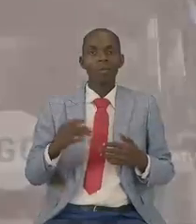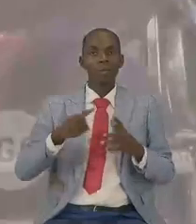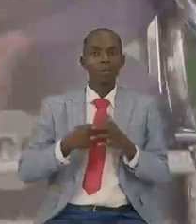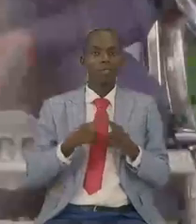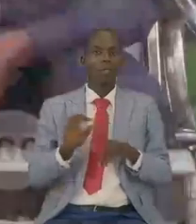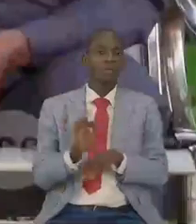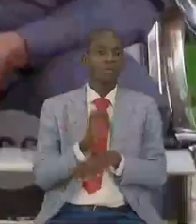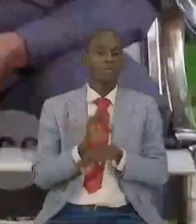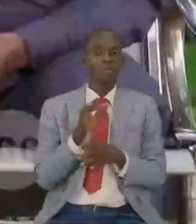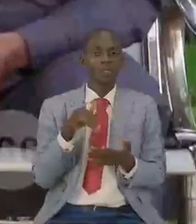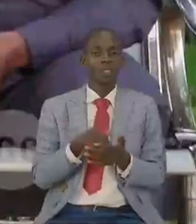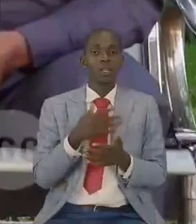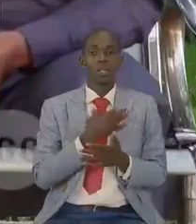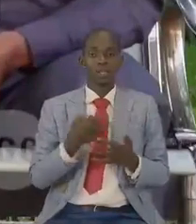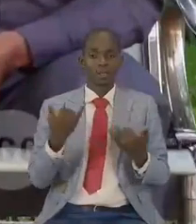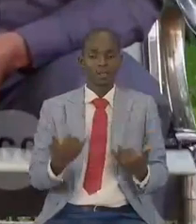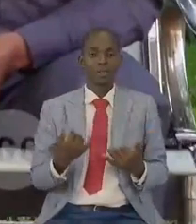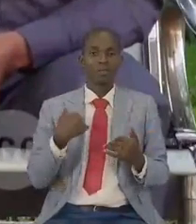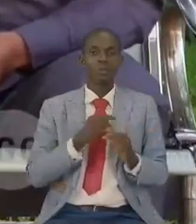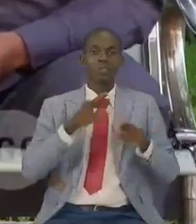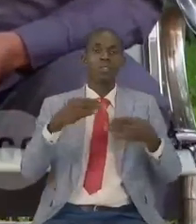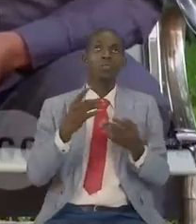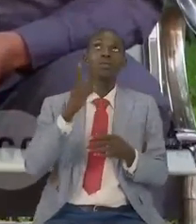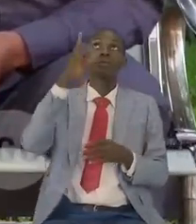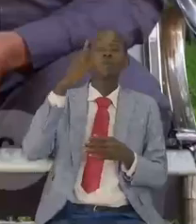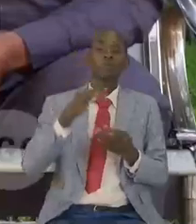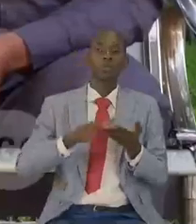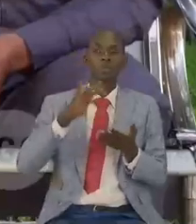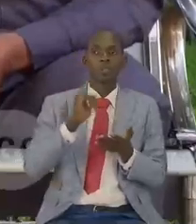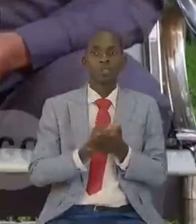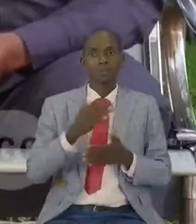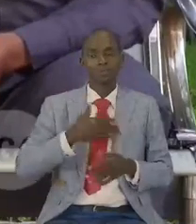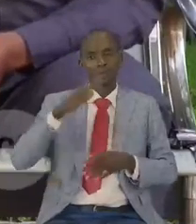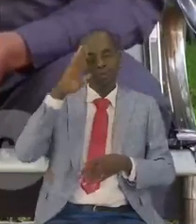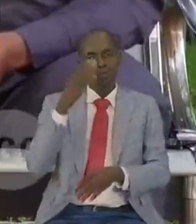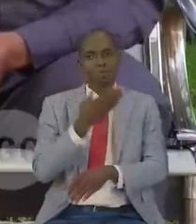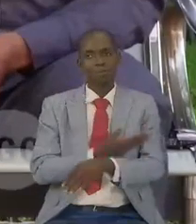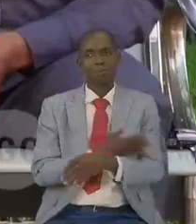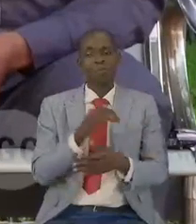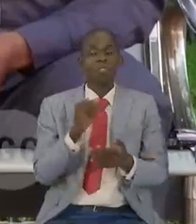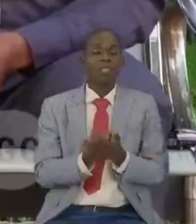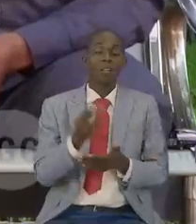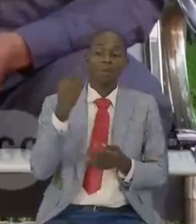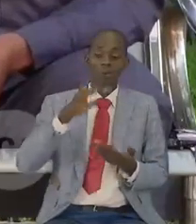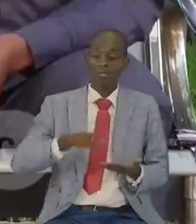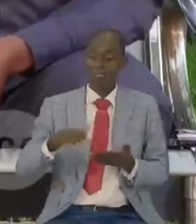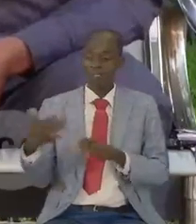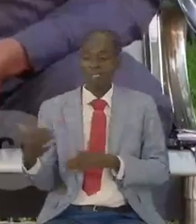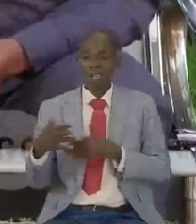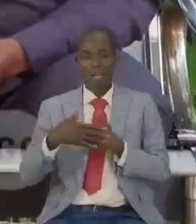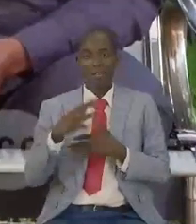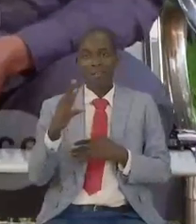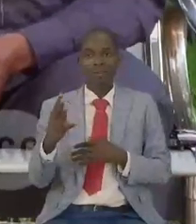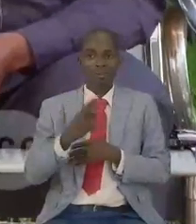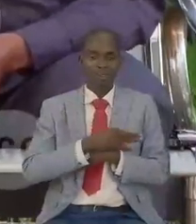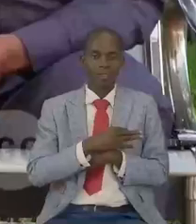nous rendons toute la gloire à Dieu que mon fils, qui était mort après